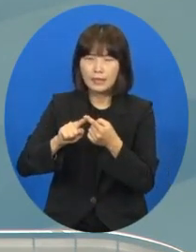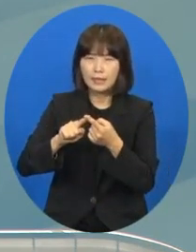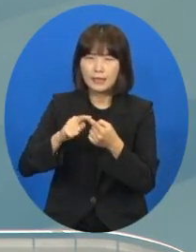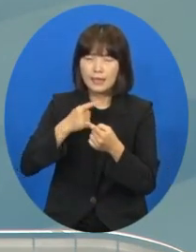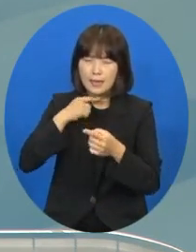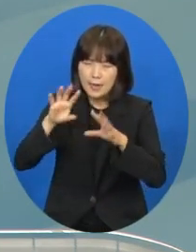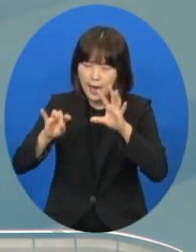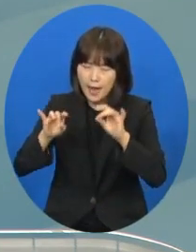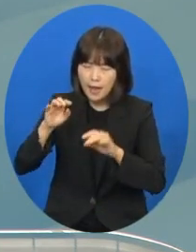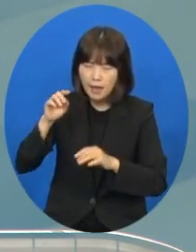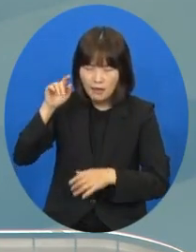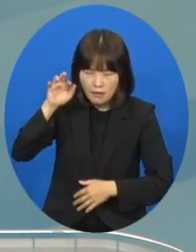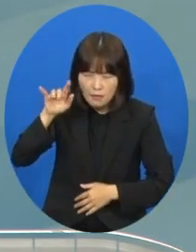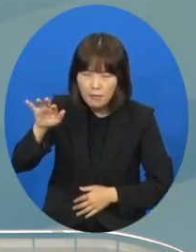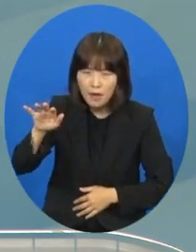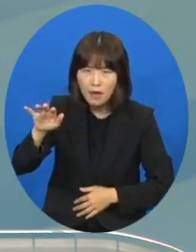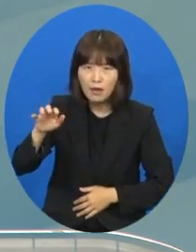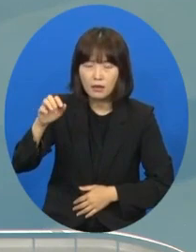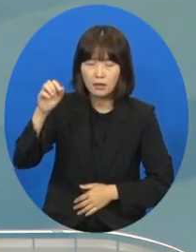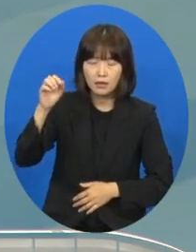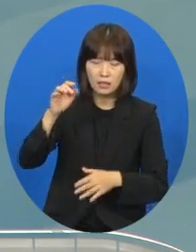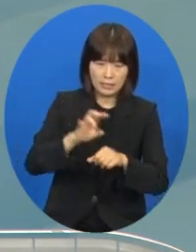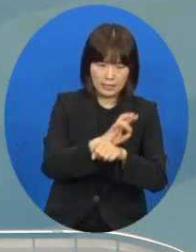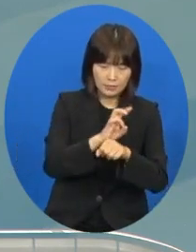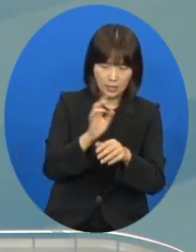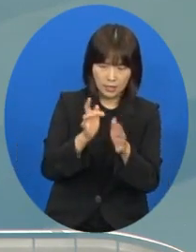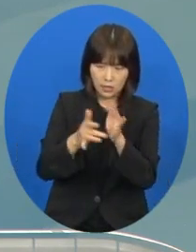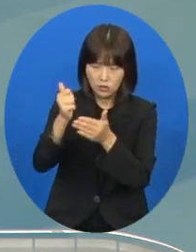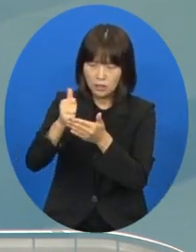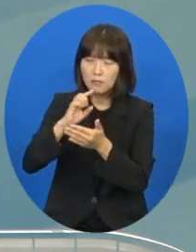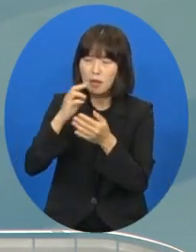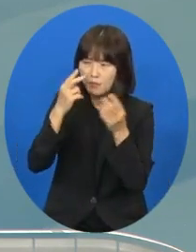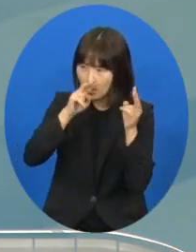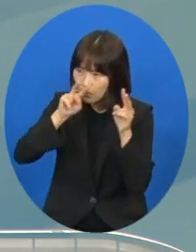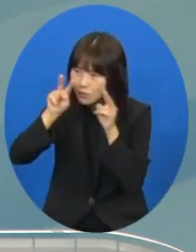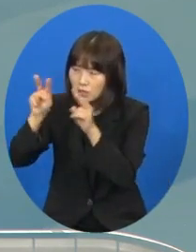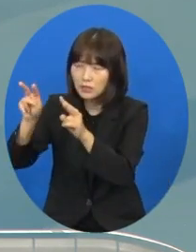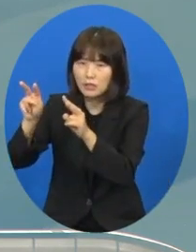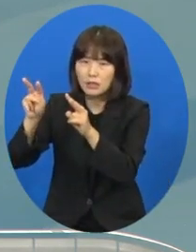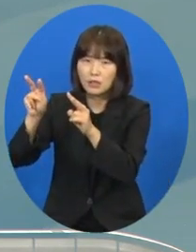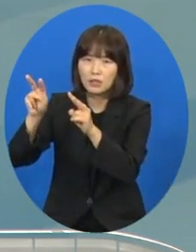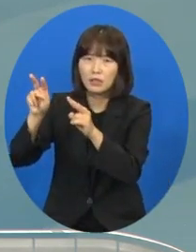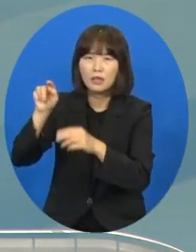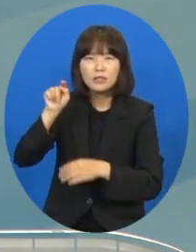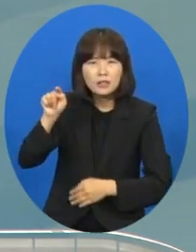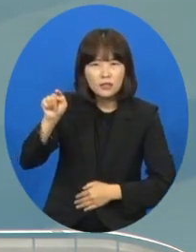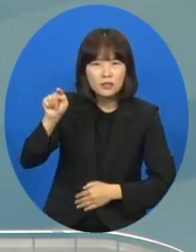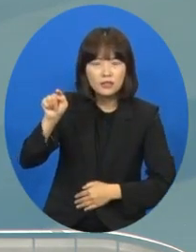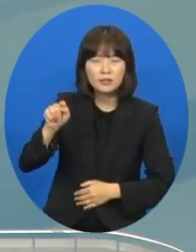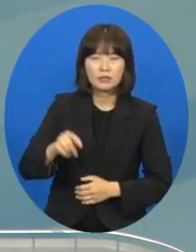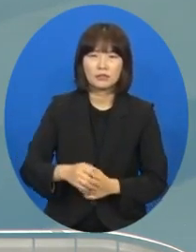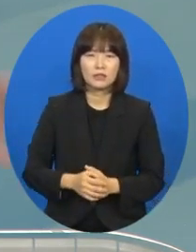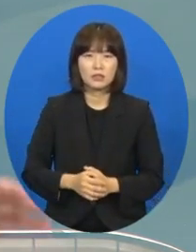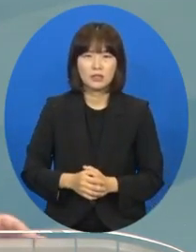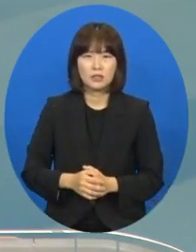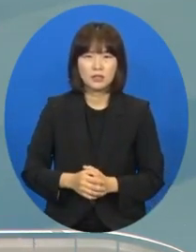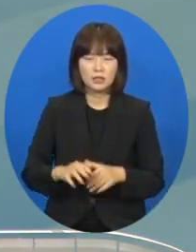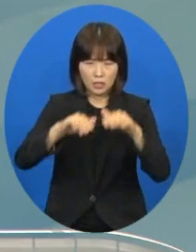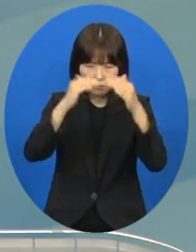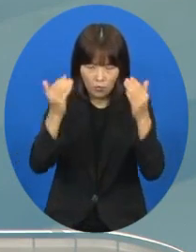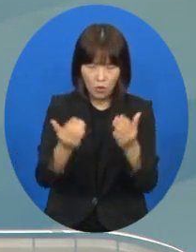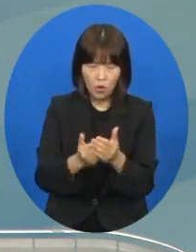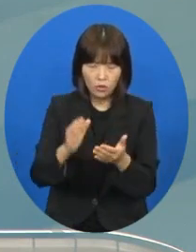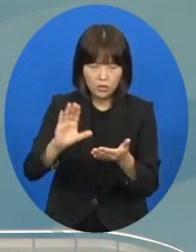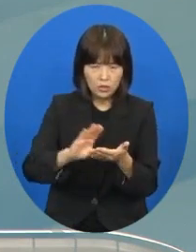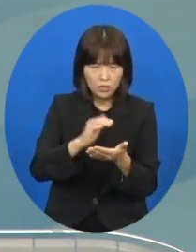되겠다. 24시간 주님 바라보자. 여러분, 이것이 모든 그리스도인에게